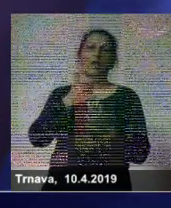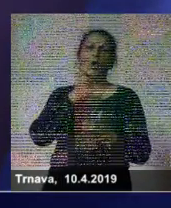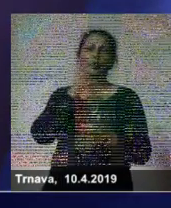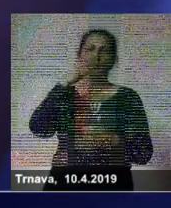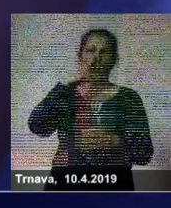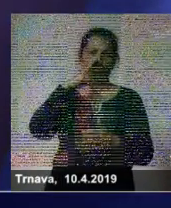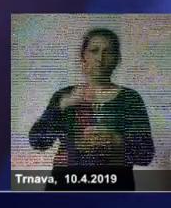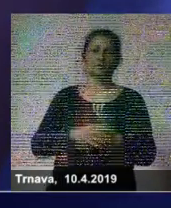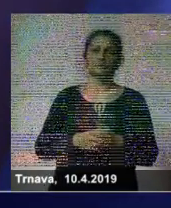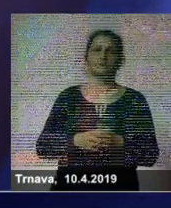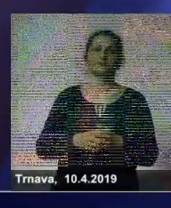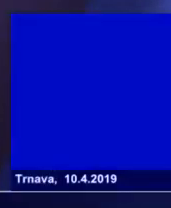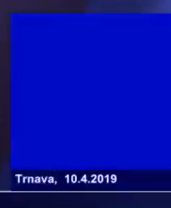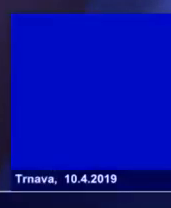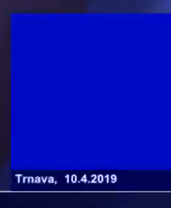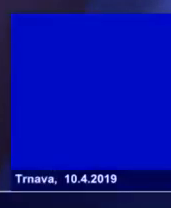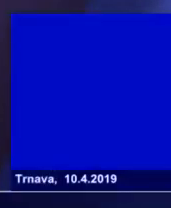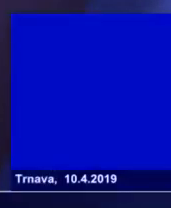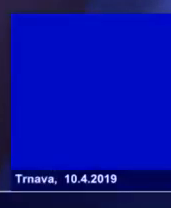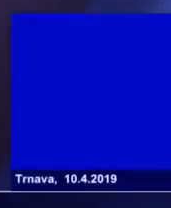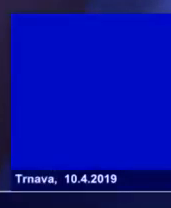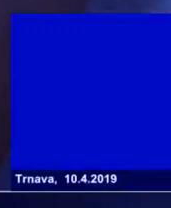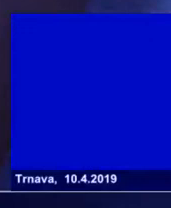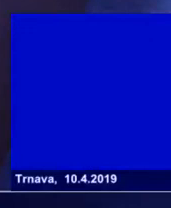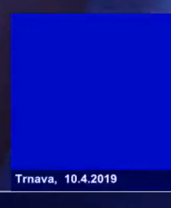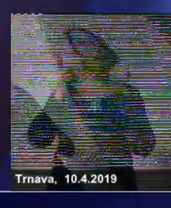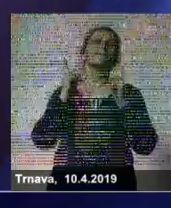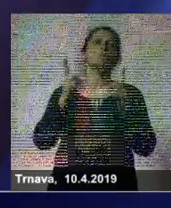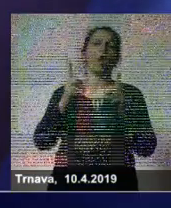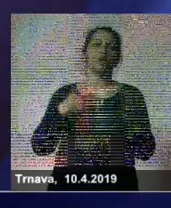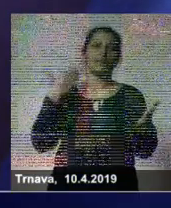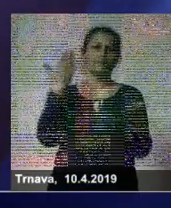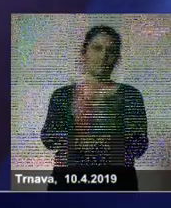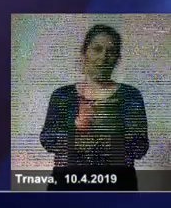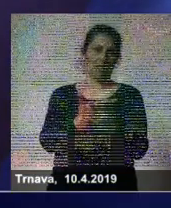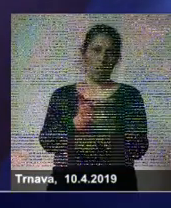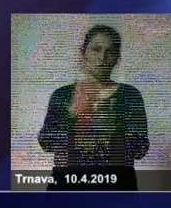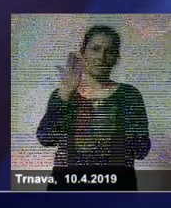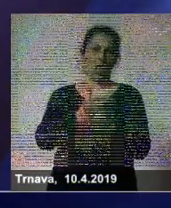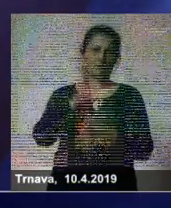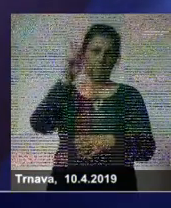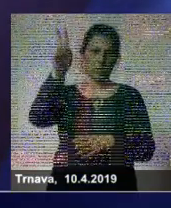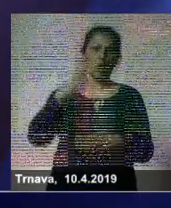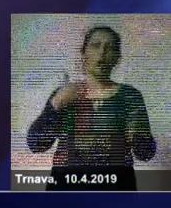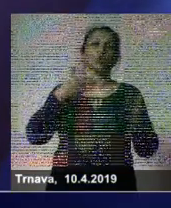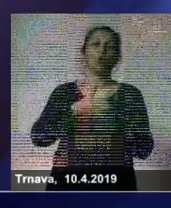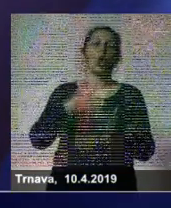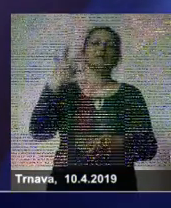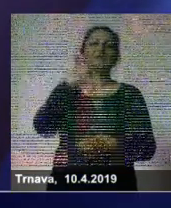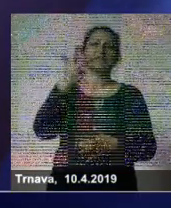30.6. Pre tých dvoch zostáva povinnosť predložiť potvrdenie o podaní daňového priznania do 30.